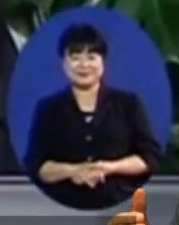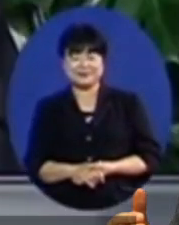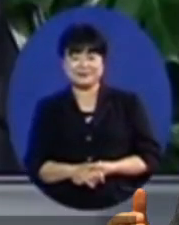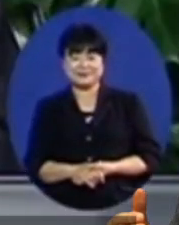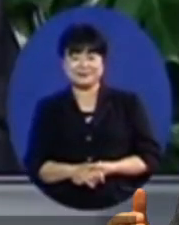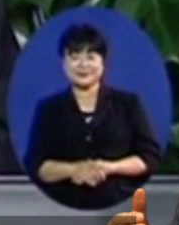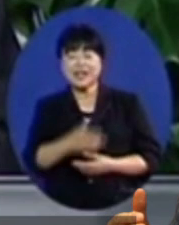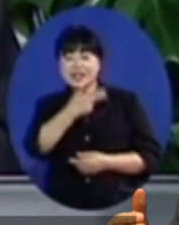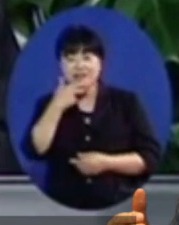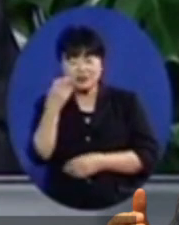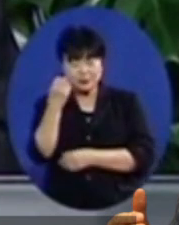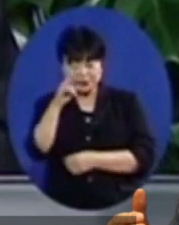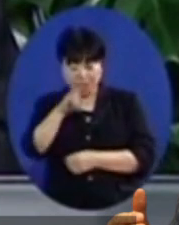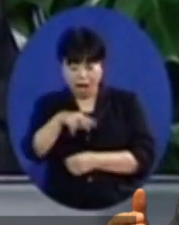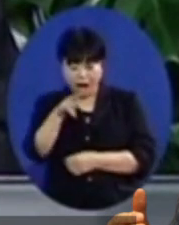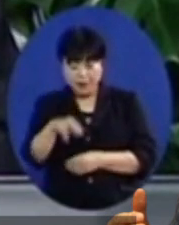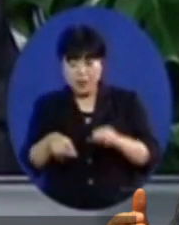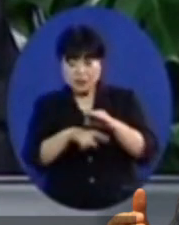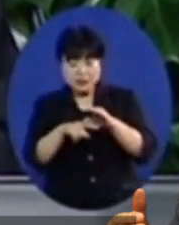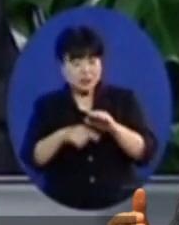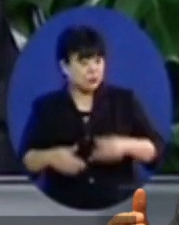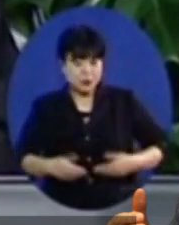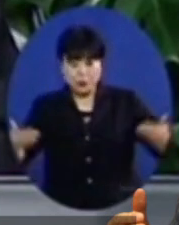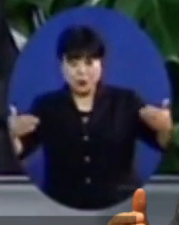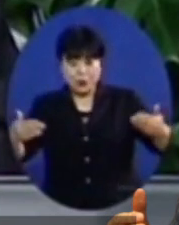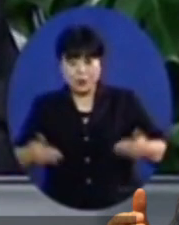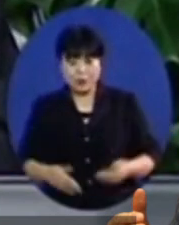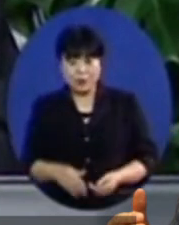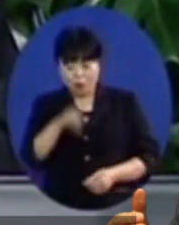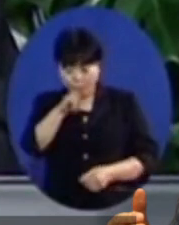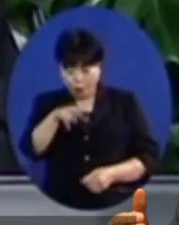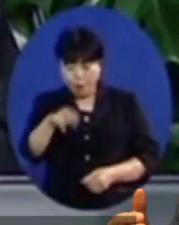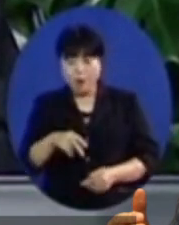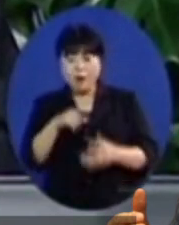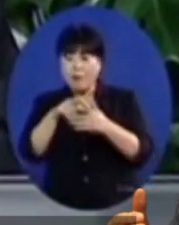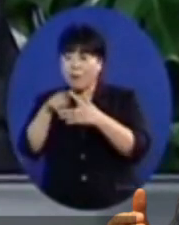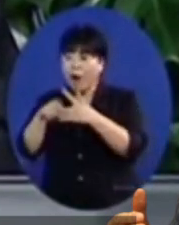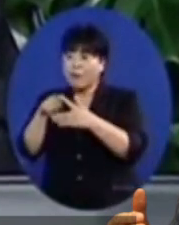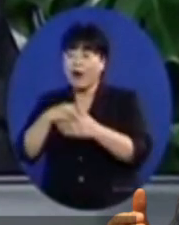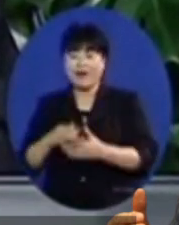그 영어 신문 다 읽어도 사전 하나 찾을 필요가 없어요. 어렵고